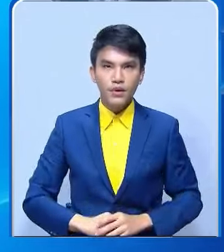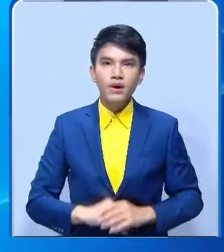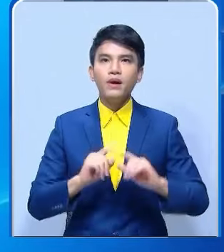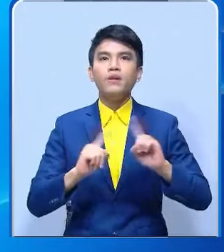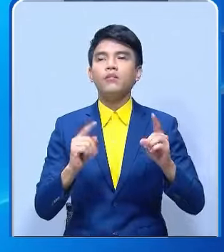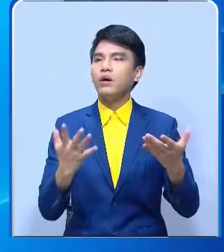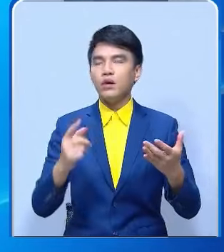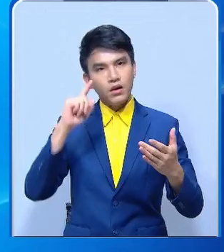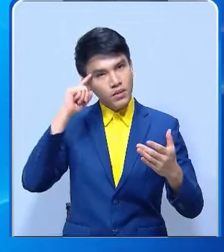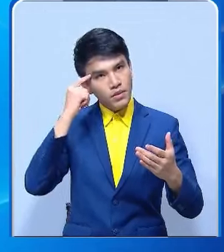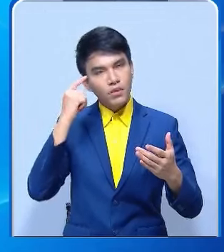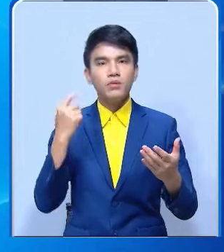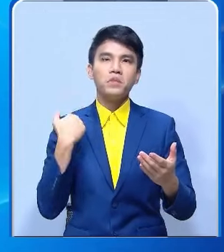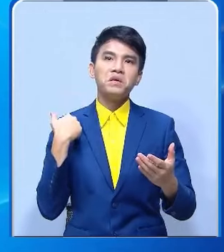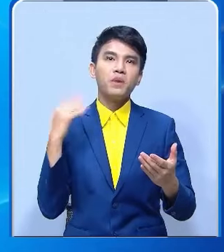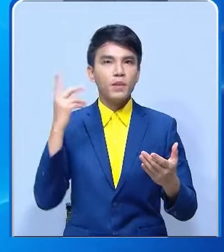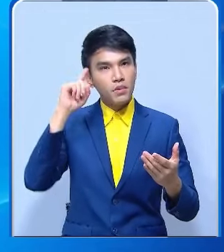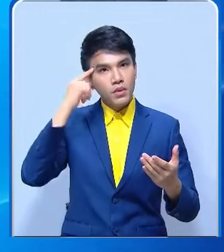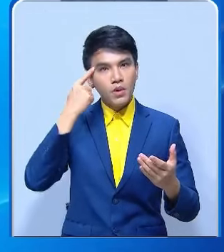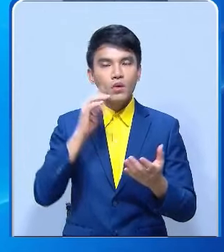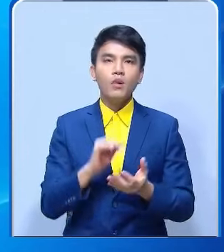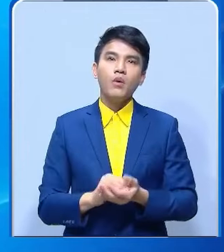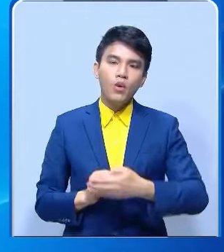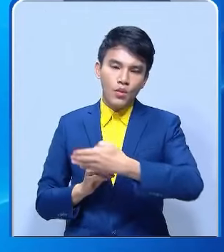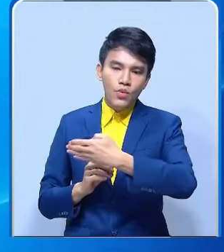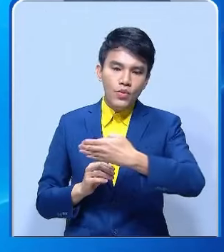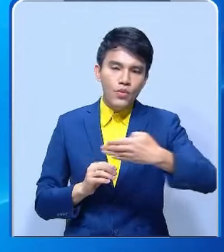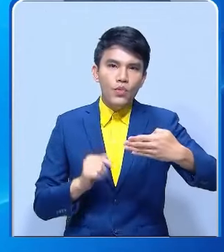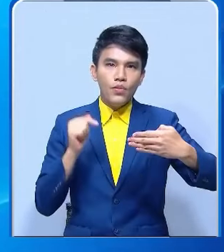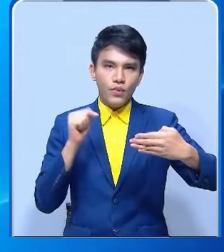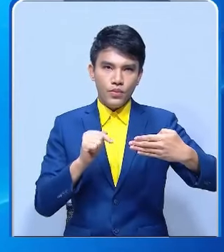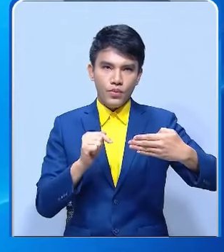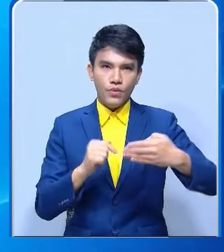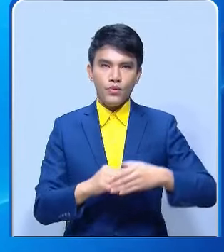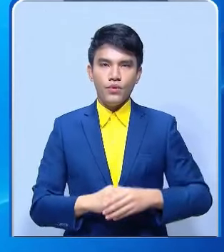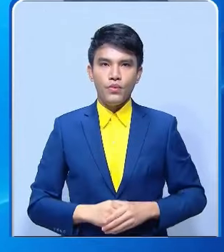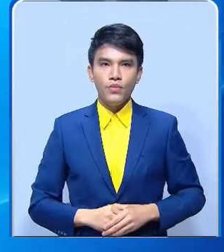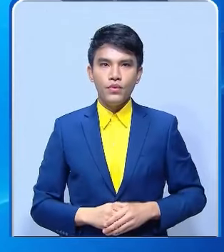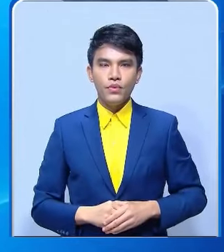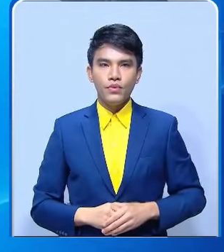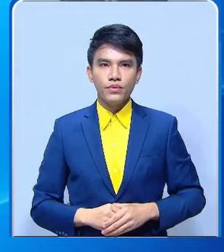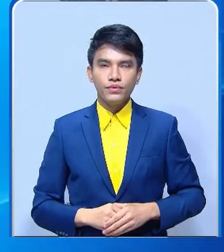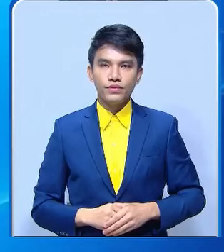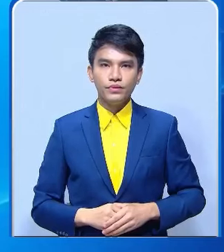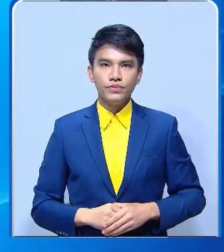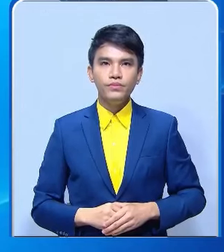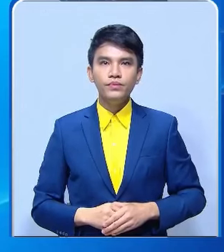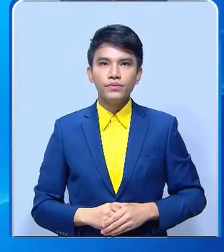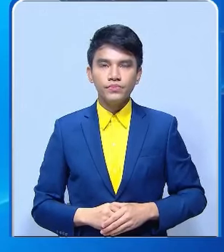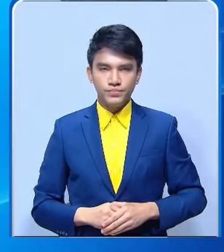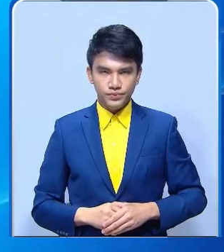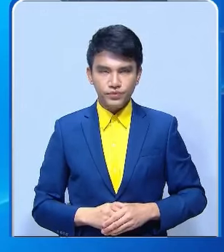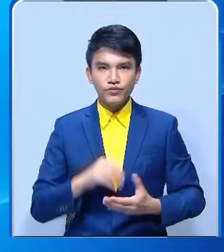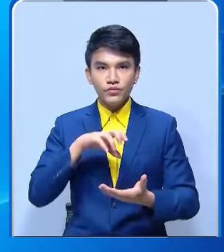ไม่รู้ว่ามันมีสต็อปเปอร์หรือเปล่ารู้แต่ว่ามันลื่นไหลเหลือเกินพอไปแล้วมันเพลินเลยอ่ะพอเพลินเสร็จปุ๊บตกลงมาดี